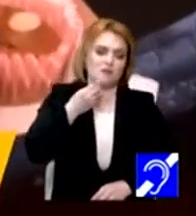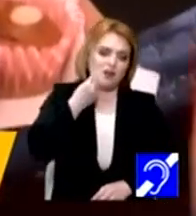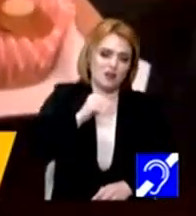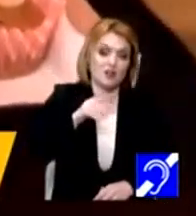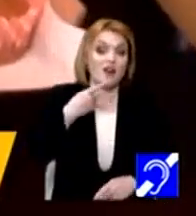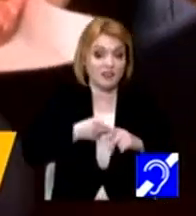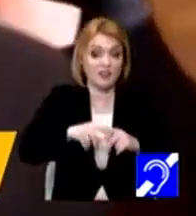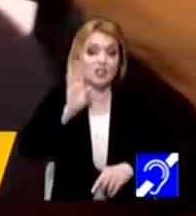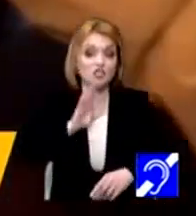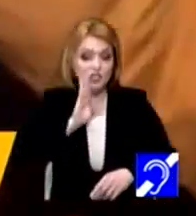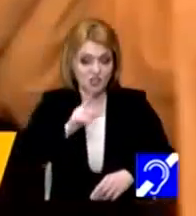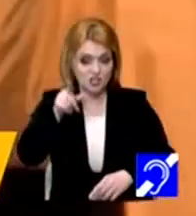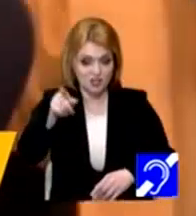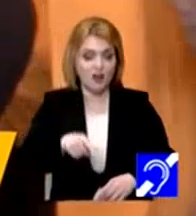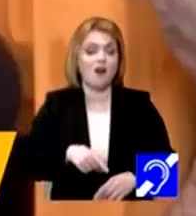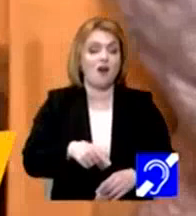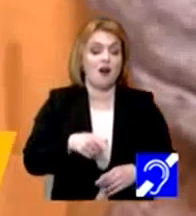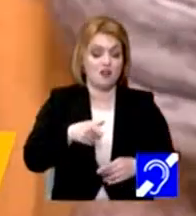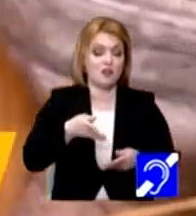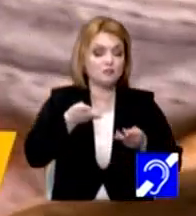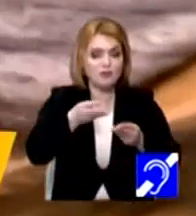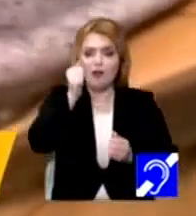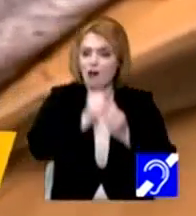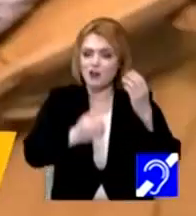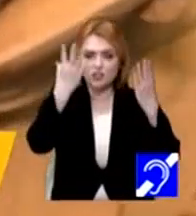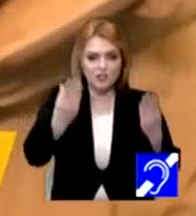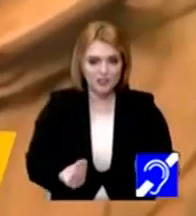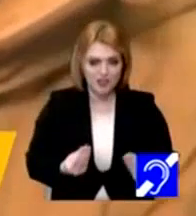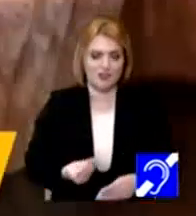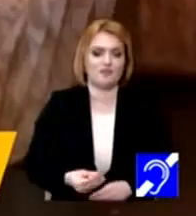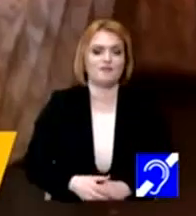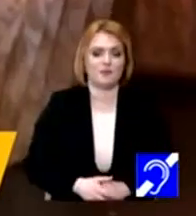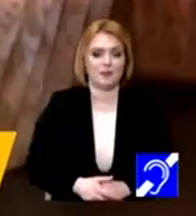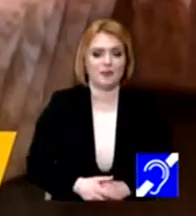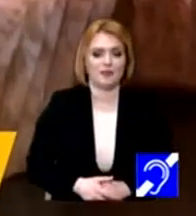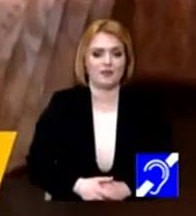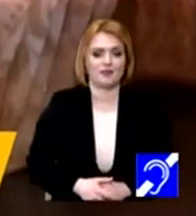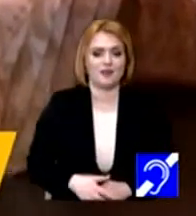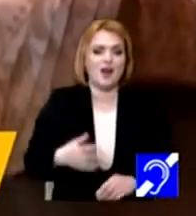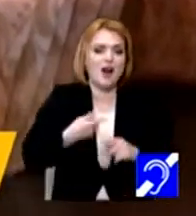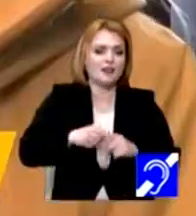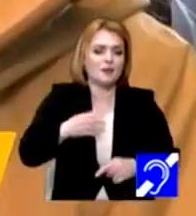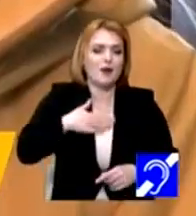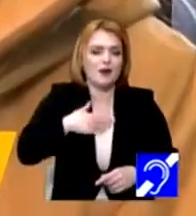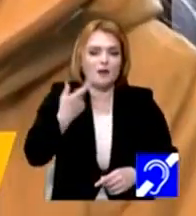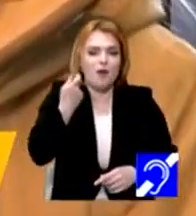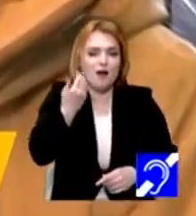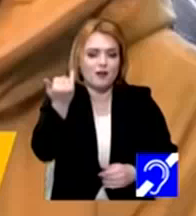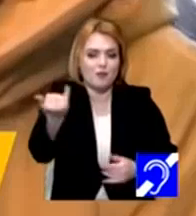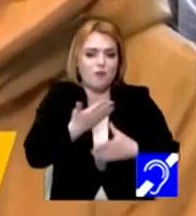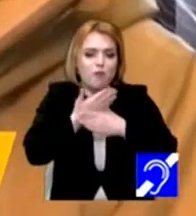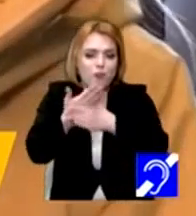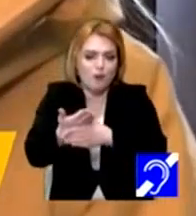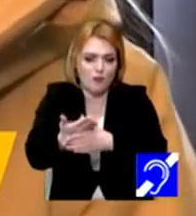tânără coace în fiecare zi brioșe și alte prăjituri pe care le aduce la cafenea. It's my small help